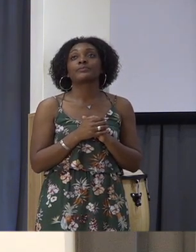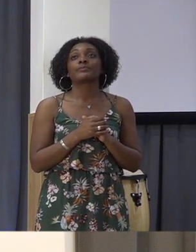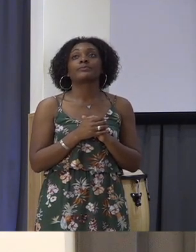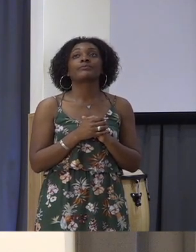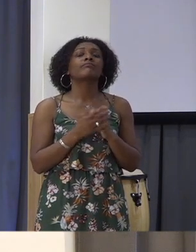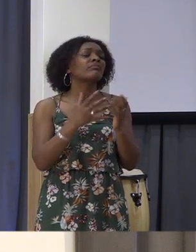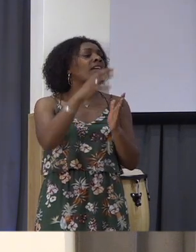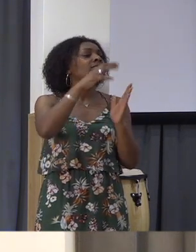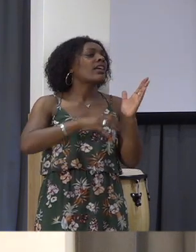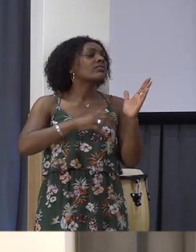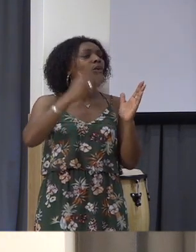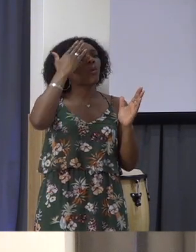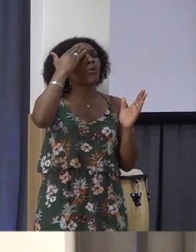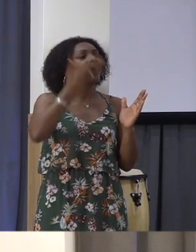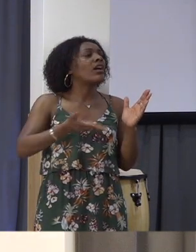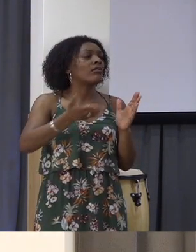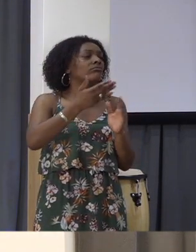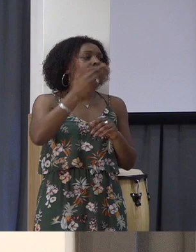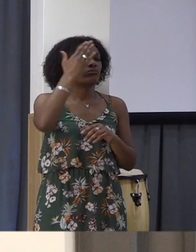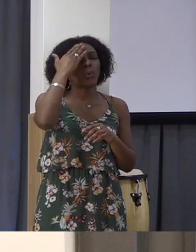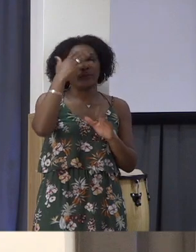C'est un texte que nous connaissons.